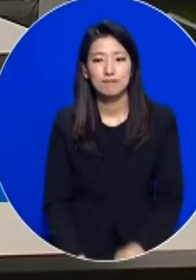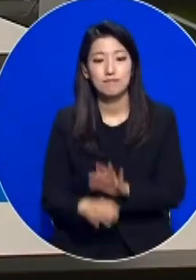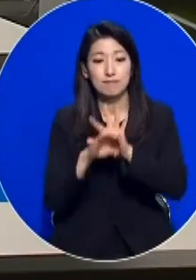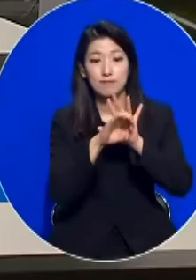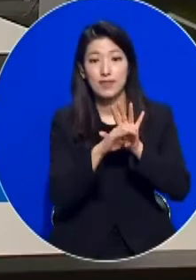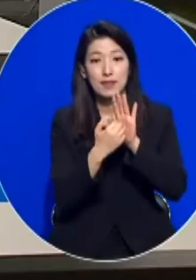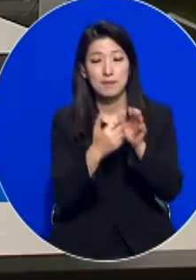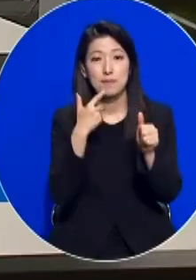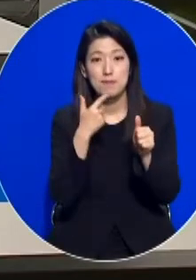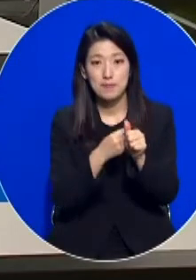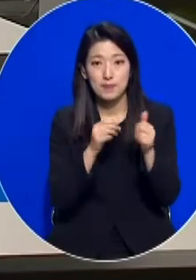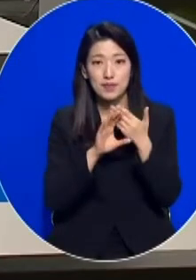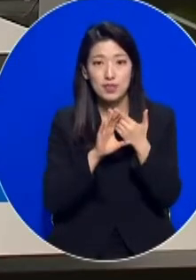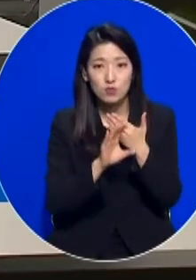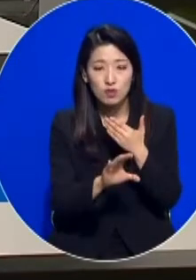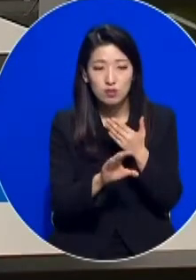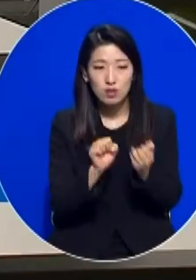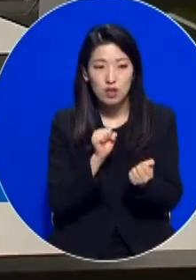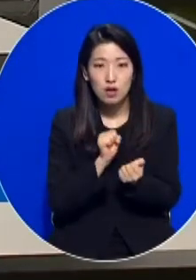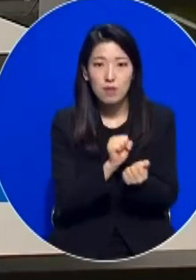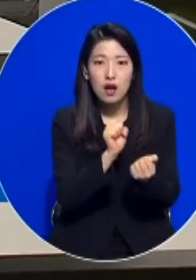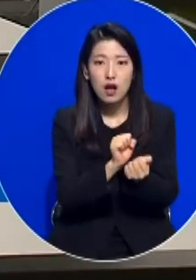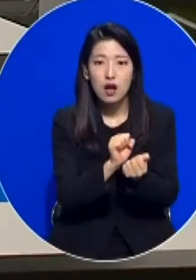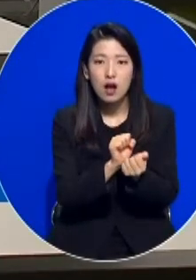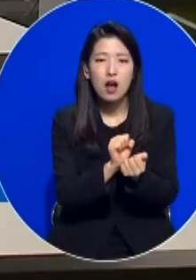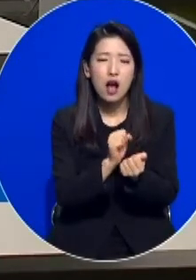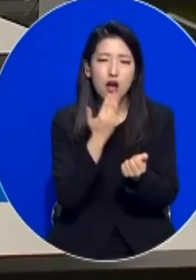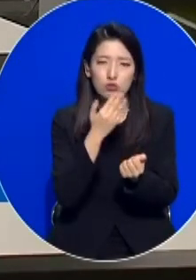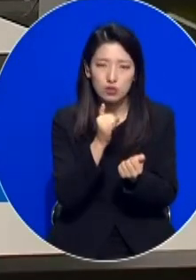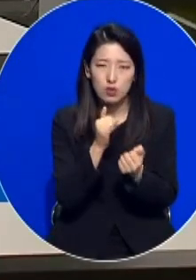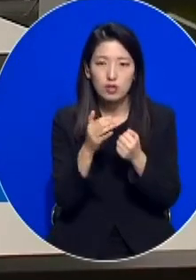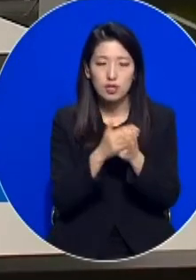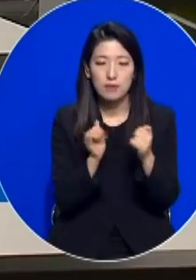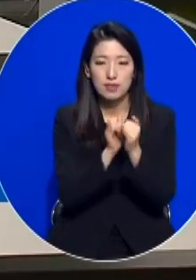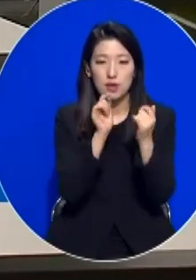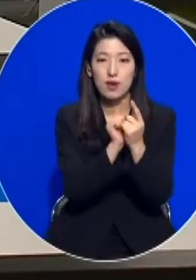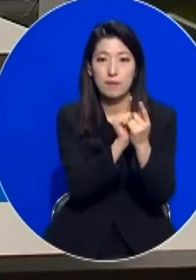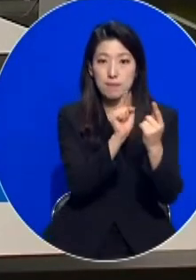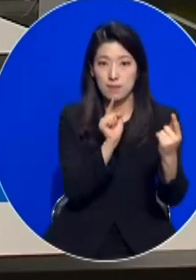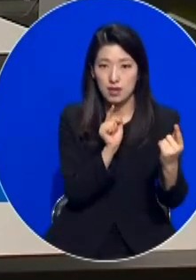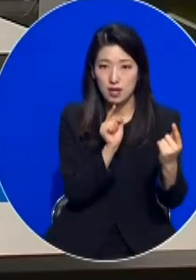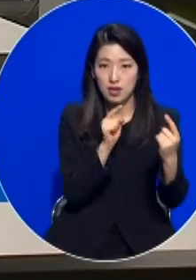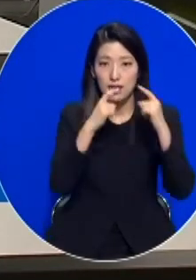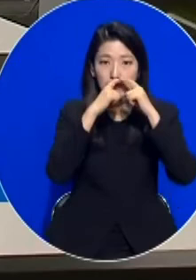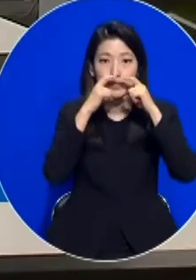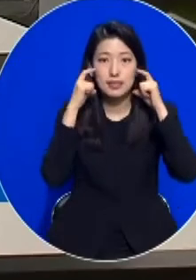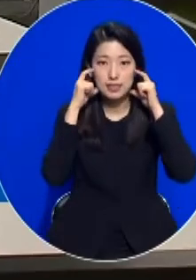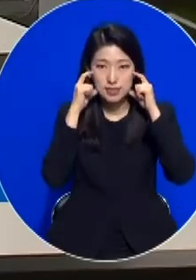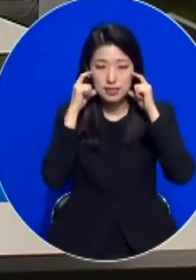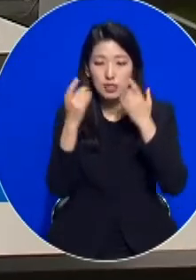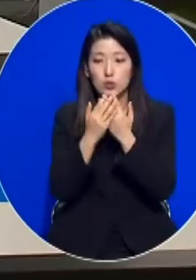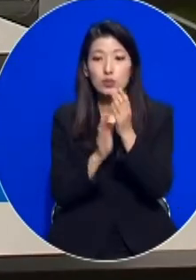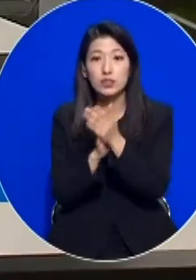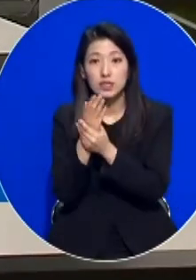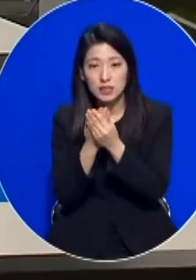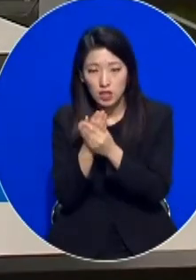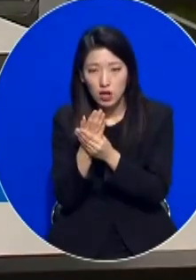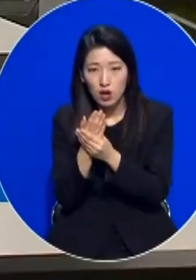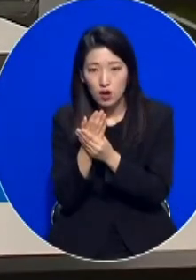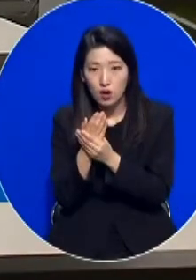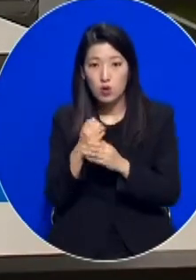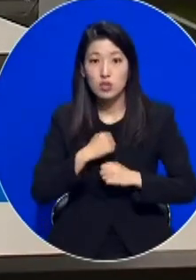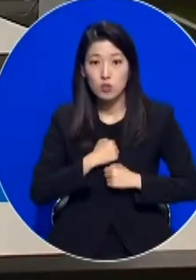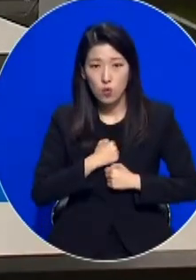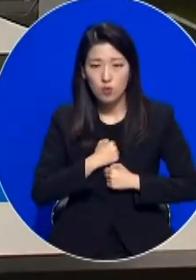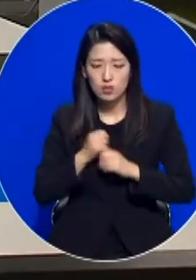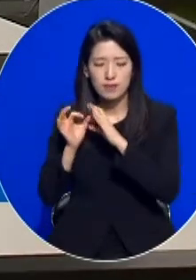후에도 감염 및 전파 방지를 위해서 거리 두기, 마스크 착용, 손 씻기 등 코로나19 감염